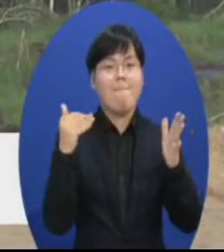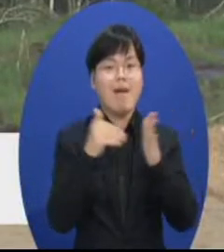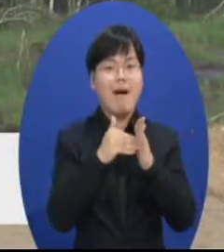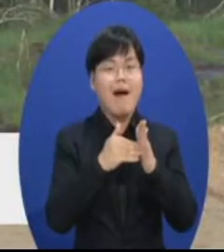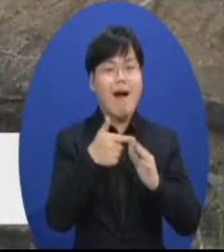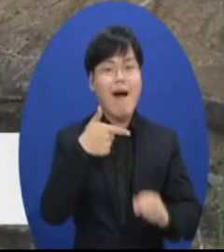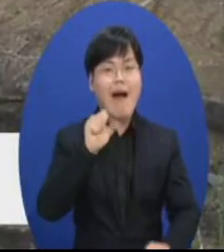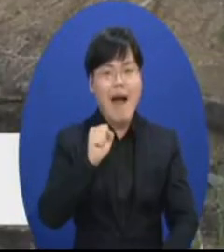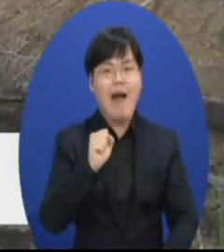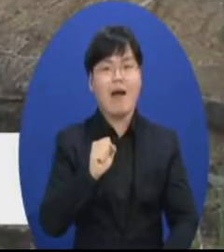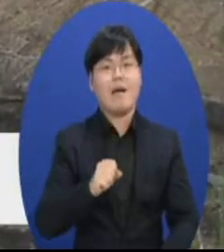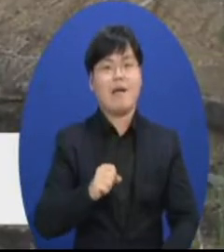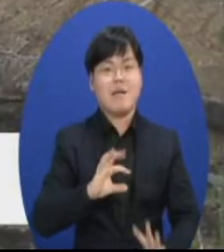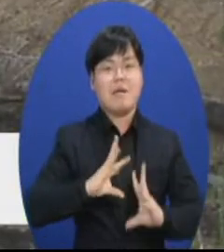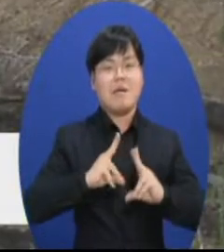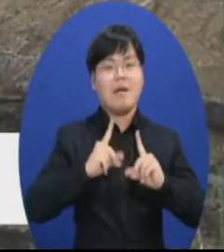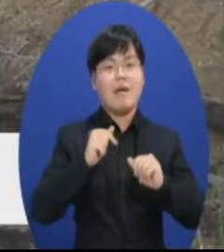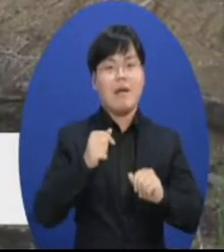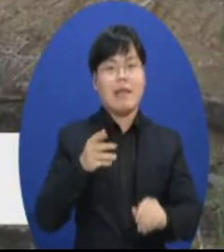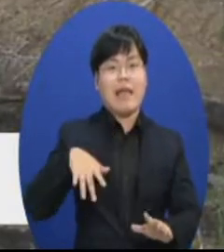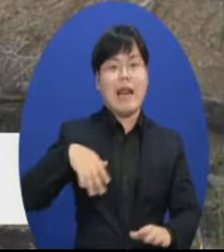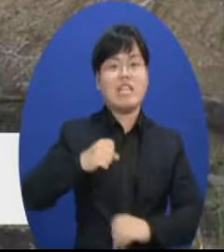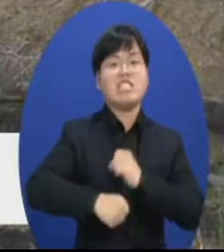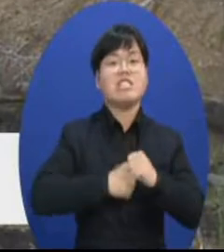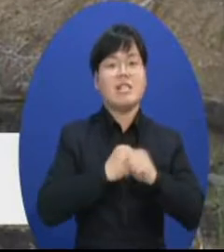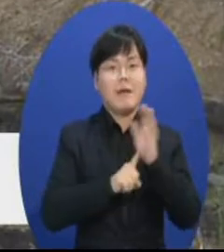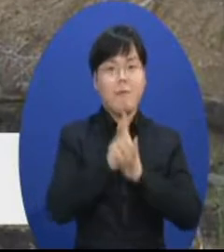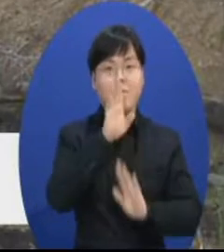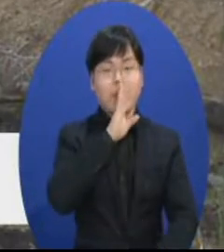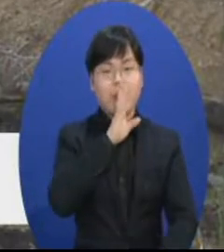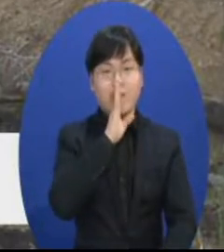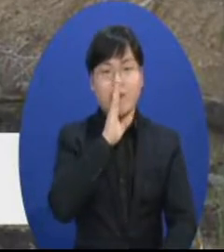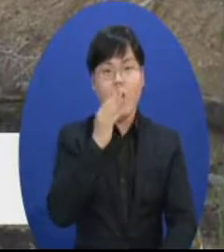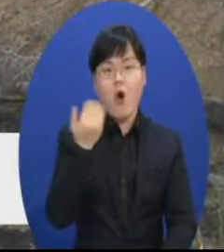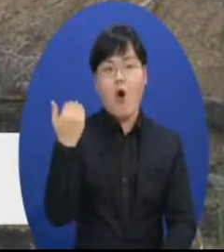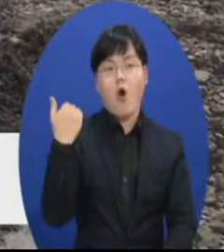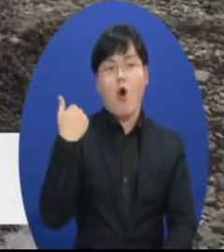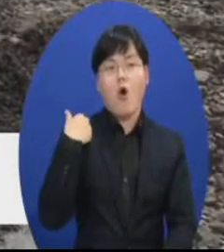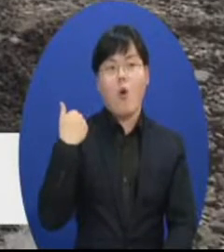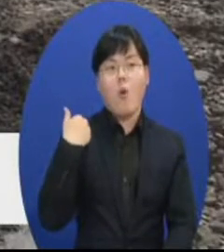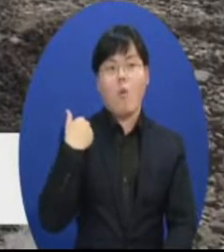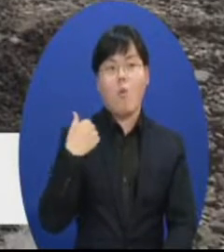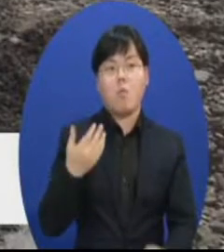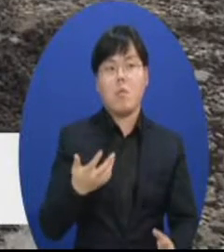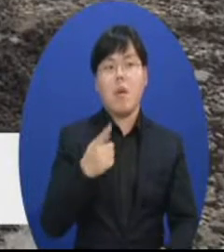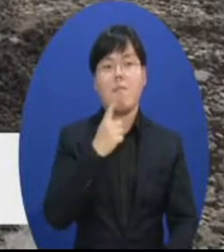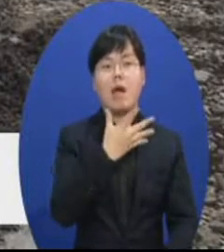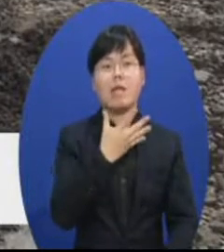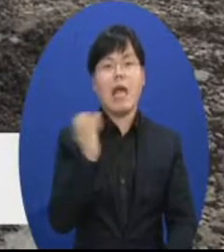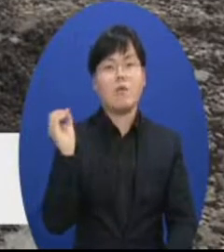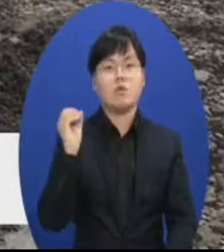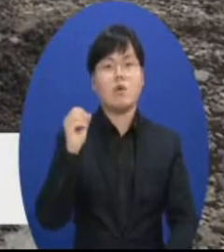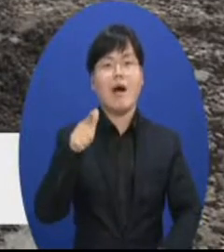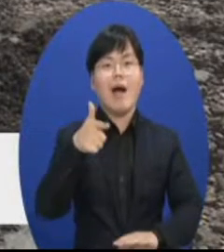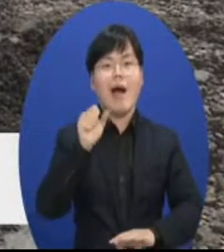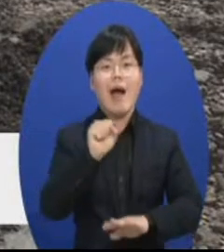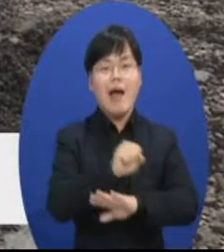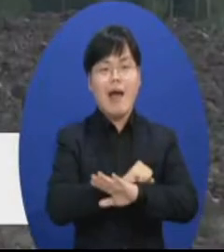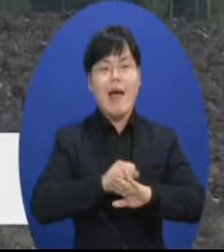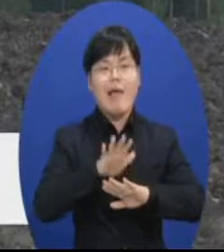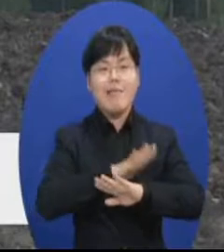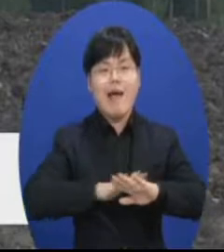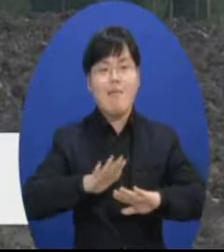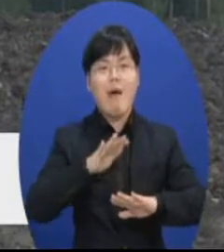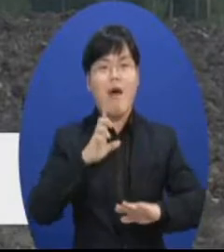хийх ажлыг ирэх жил эхлүүлэх нь болсон байна. Өнгөрсөн 3 жилд 3000 гаруй га талбайд техник, 1500 гаруй га талбайд биологийн